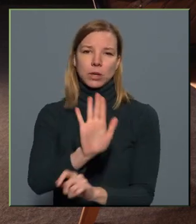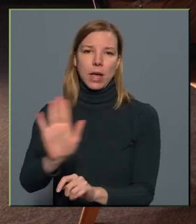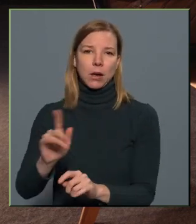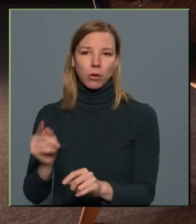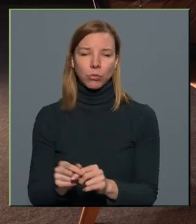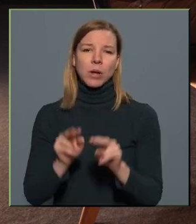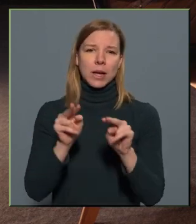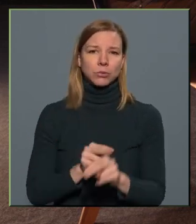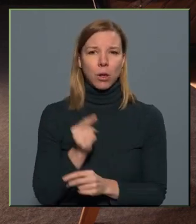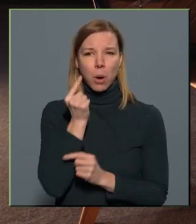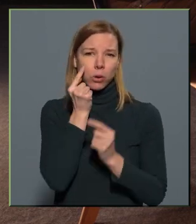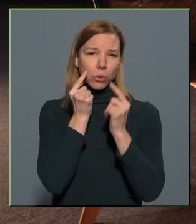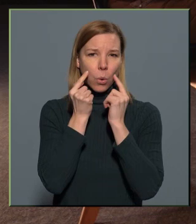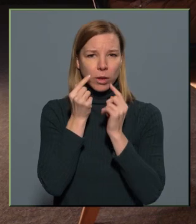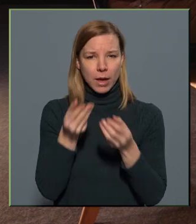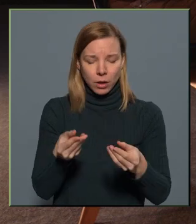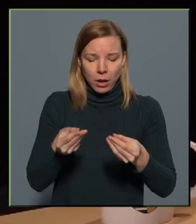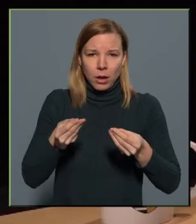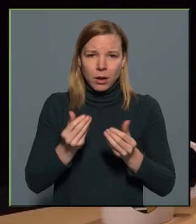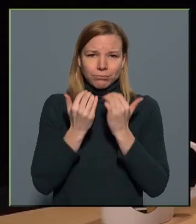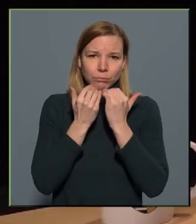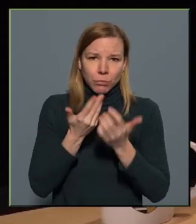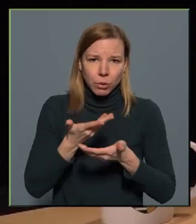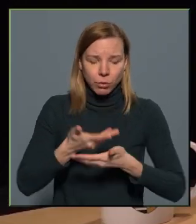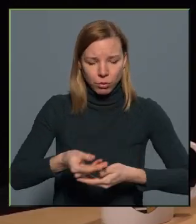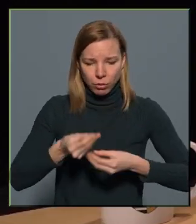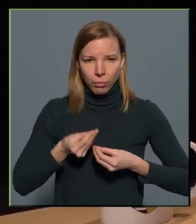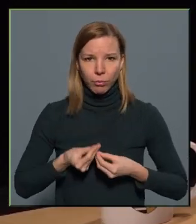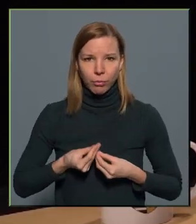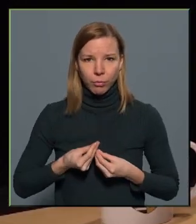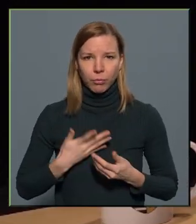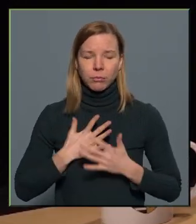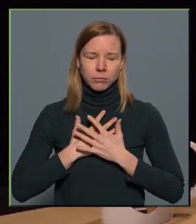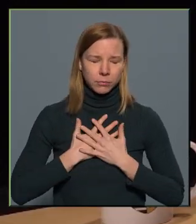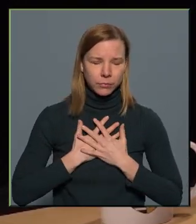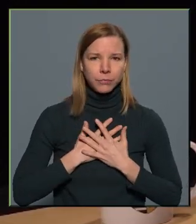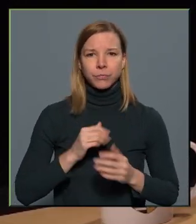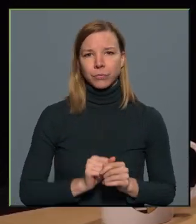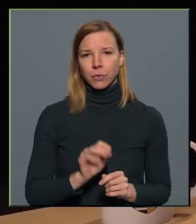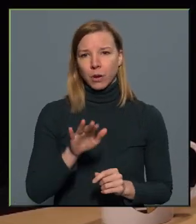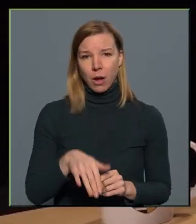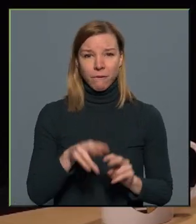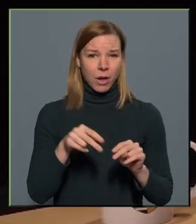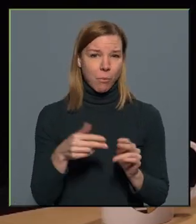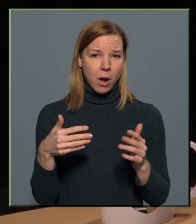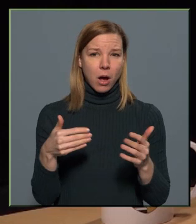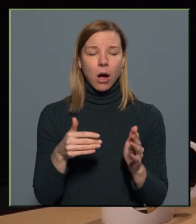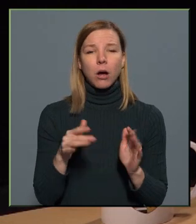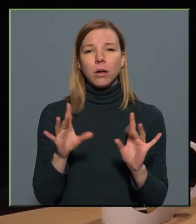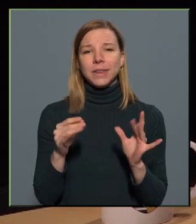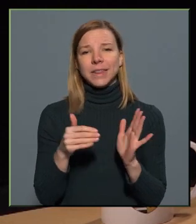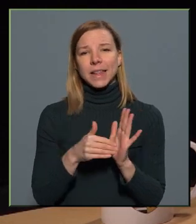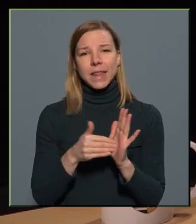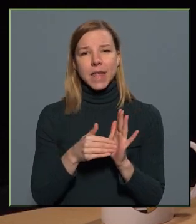szemmel vették át nagyon sokan, és megköszönték a sokak számára egyébként szerénynek tűnő összeget, de tudjuk azt,